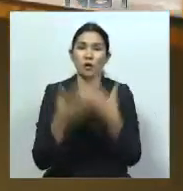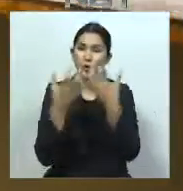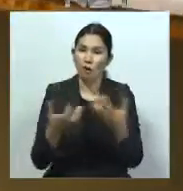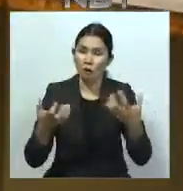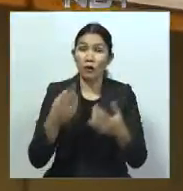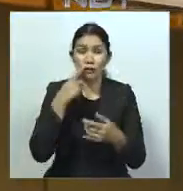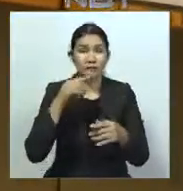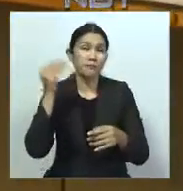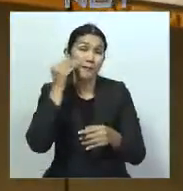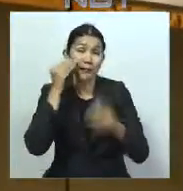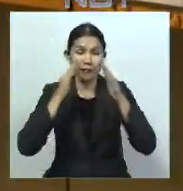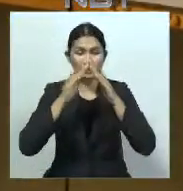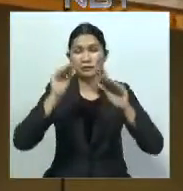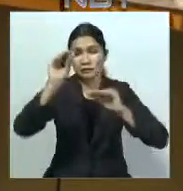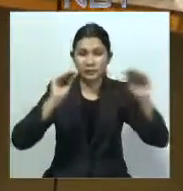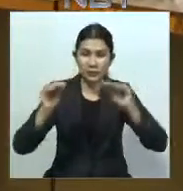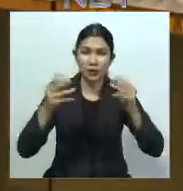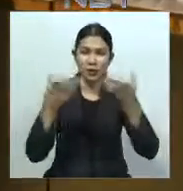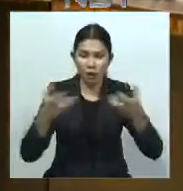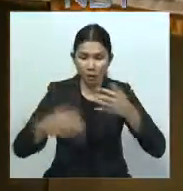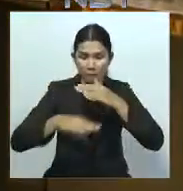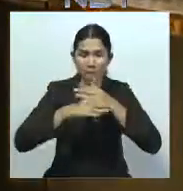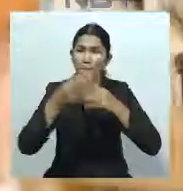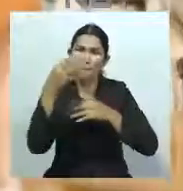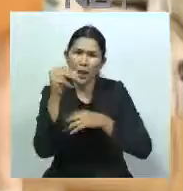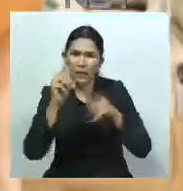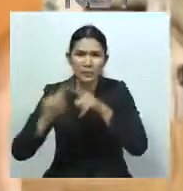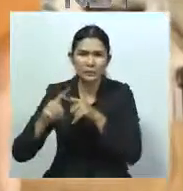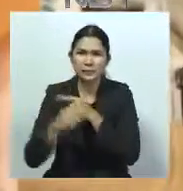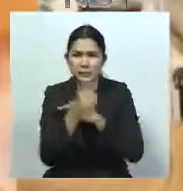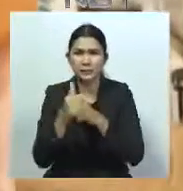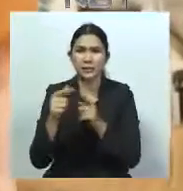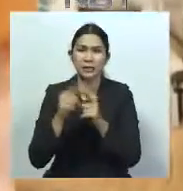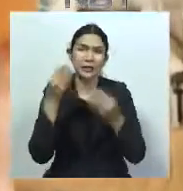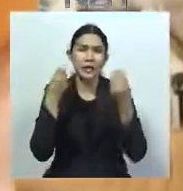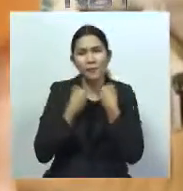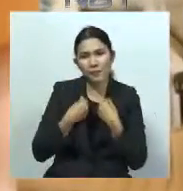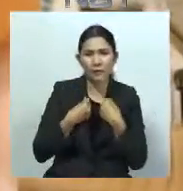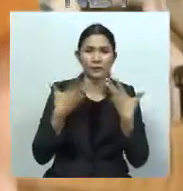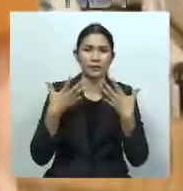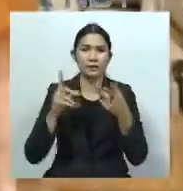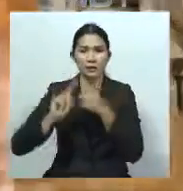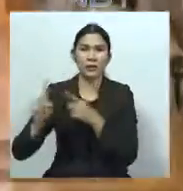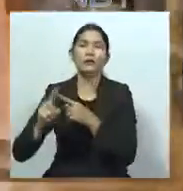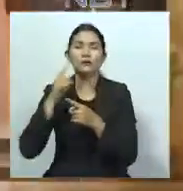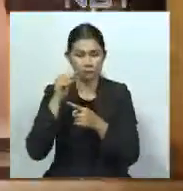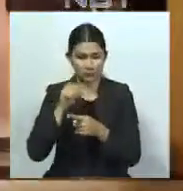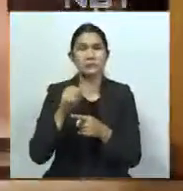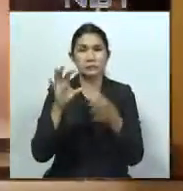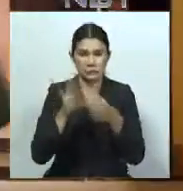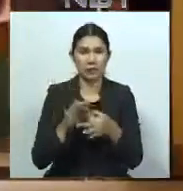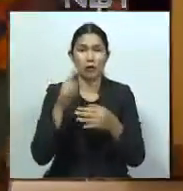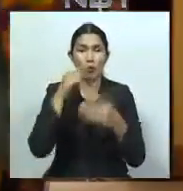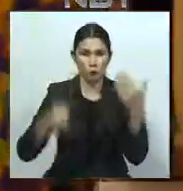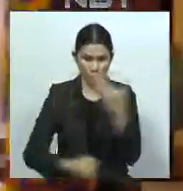ภทของตกแต่งบ้านเฟอร์นิเจอร์บิ้วอินที่ทันสมัยเครื่องประดับเครื่องแต่งกายก็เป็นอีกกลุ่มที่มีโอกา